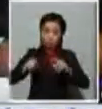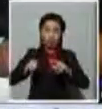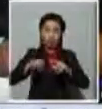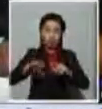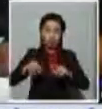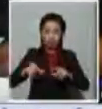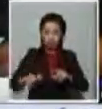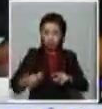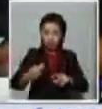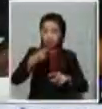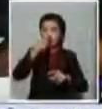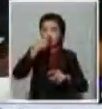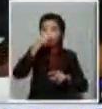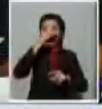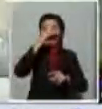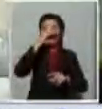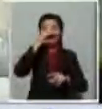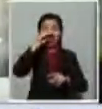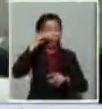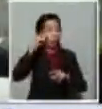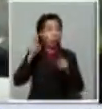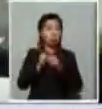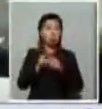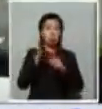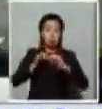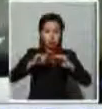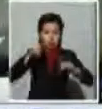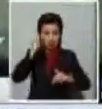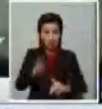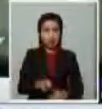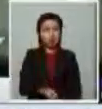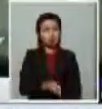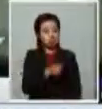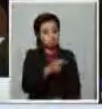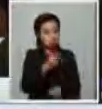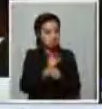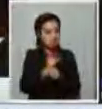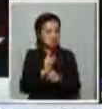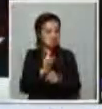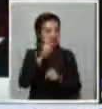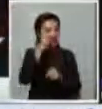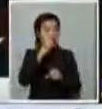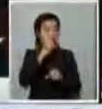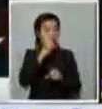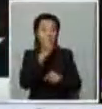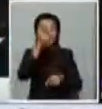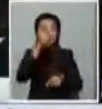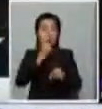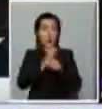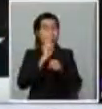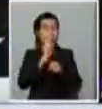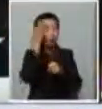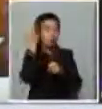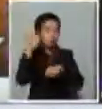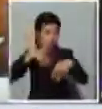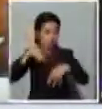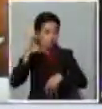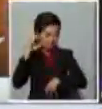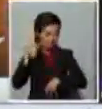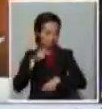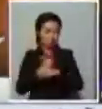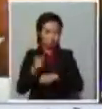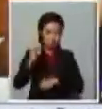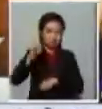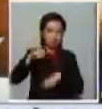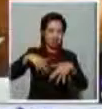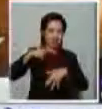ทุเรียน สุกเลย ใช่คร ับ ตอนผู้ใหญ่ทำใหม่ๆเนี่ยเป็นไงบ้างชาวบ้านเขาเชื่อไหมว่าจะทำได ้ก็เขาก็หัวเราะกันครับพอเขากินแล้วมันเป็